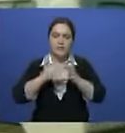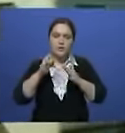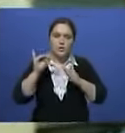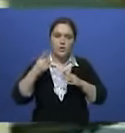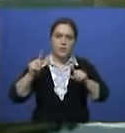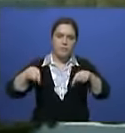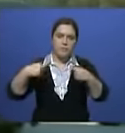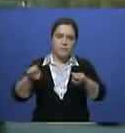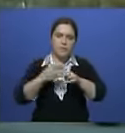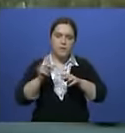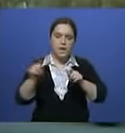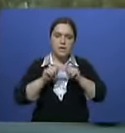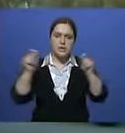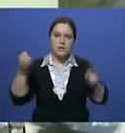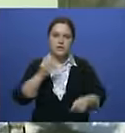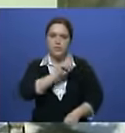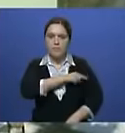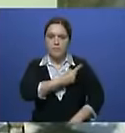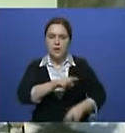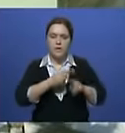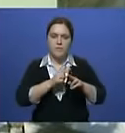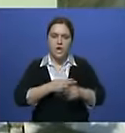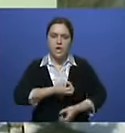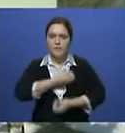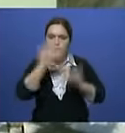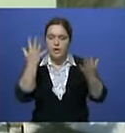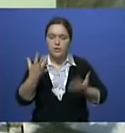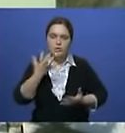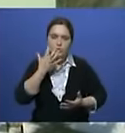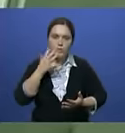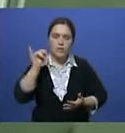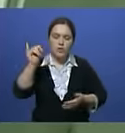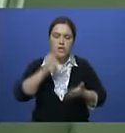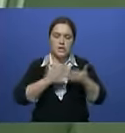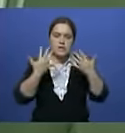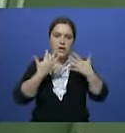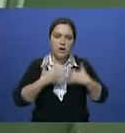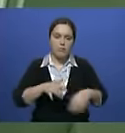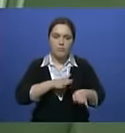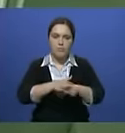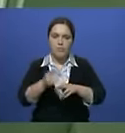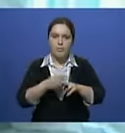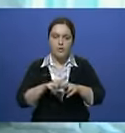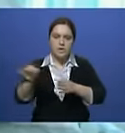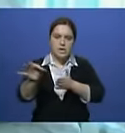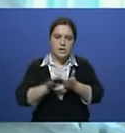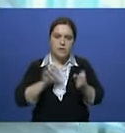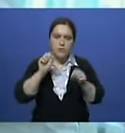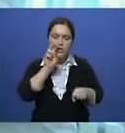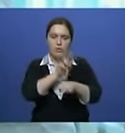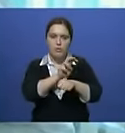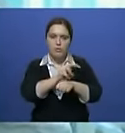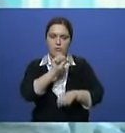именно в этот день открылась ещё одна амбулатория Светлая тёплое с современным оборудованием приём пациентов здесь начался сразу после того как